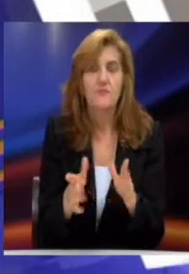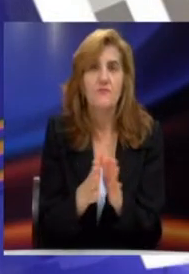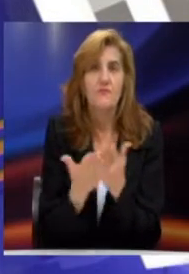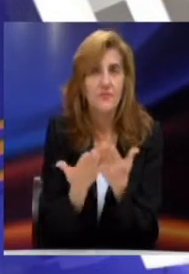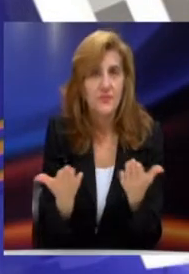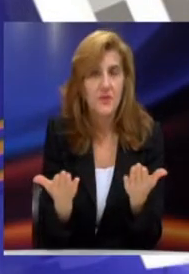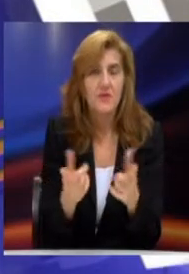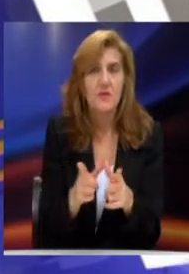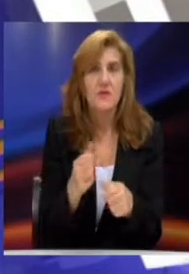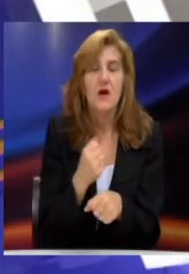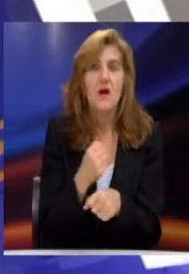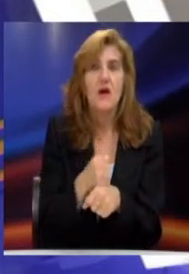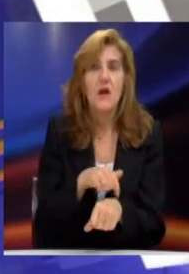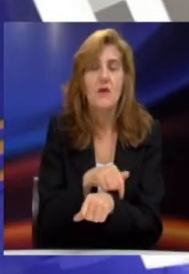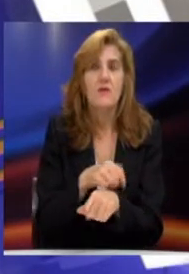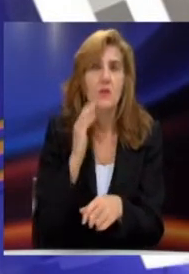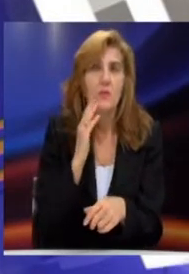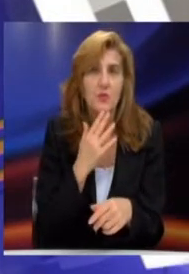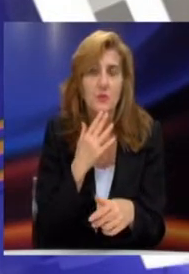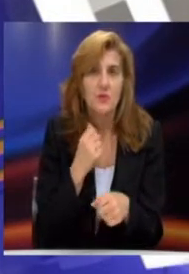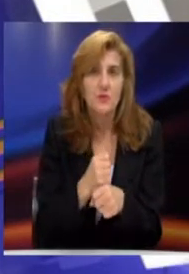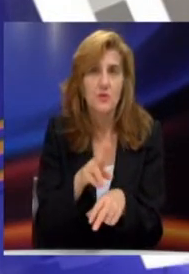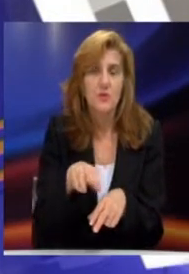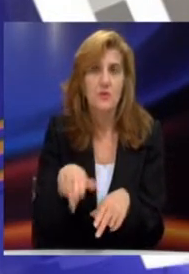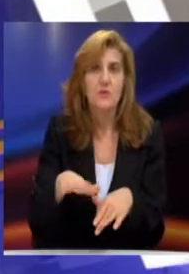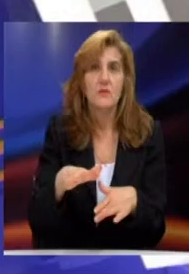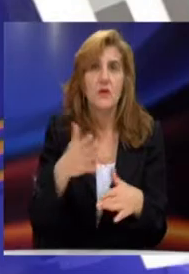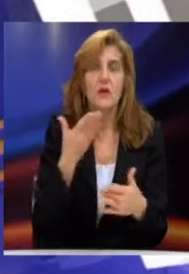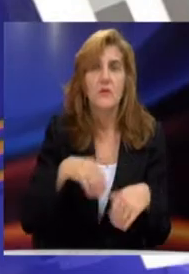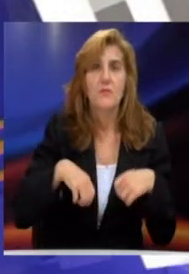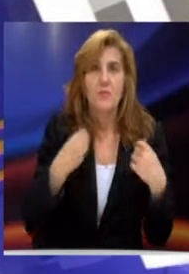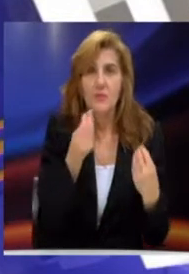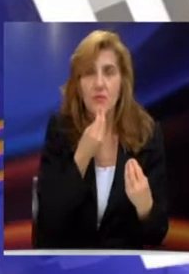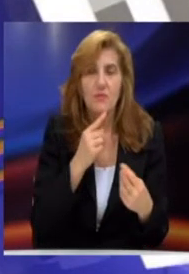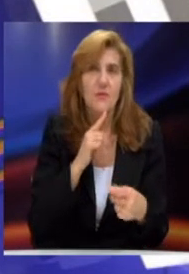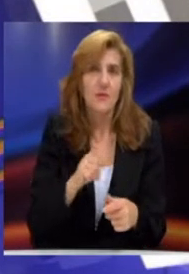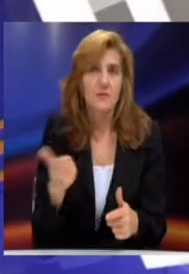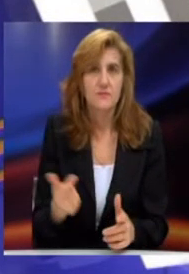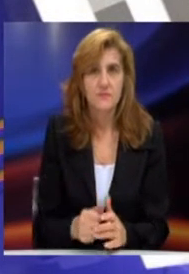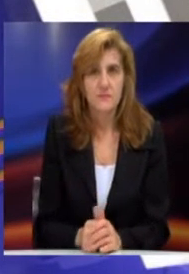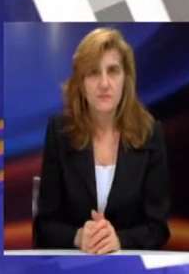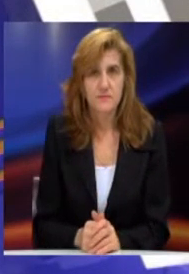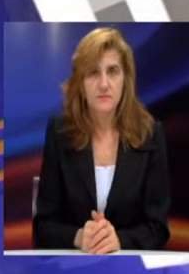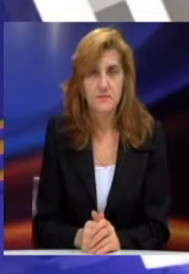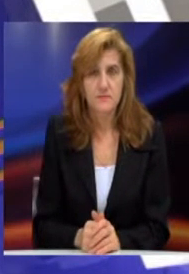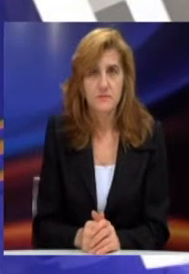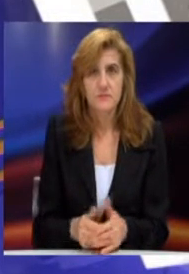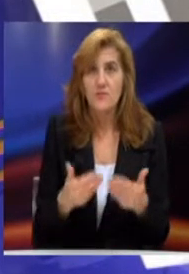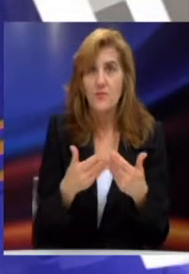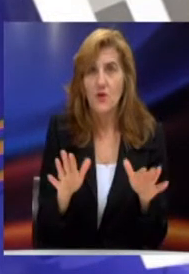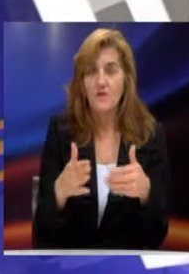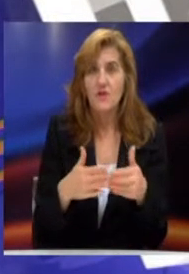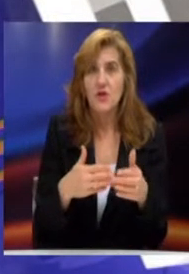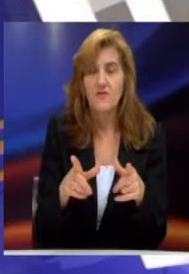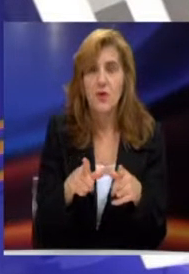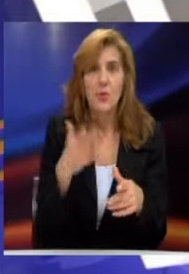za udžbenike, rad produženog boravka, školske kantine, van nastavnih aktivnosti i tome slično. Otvorena